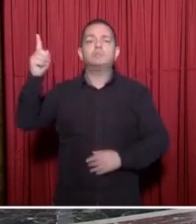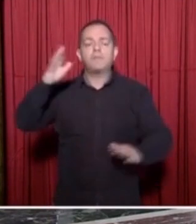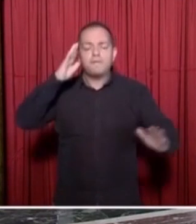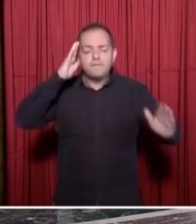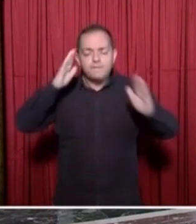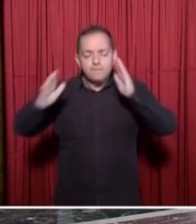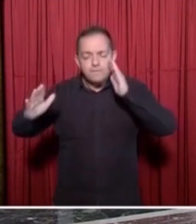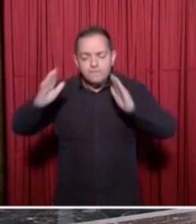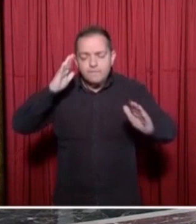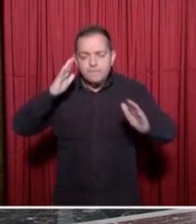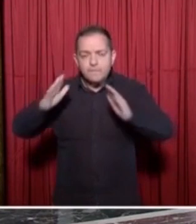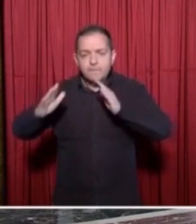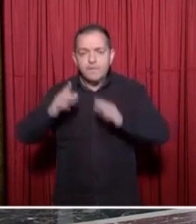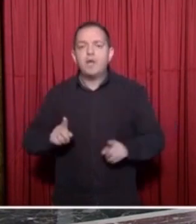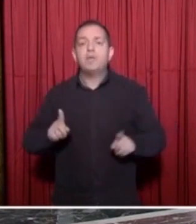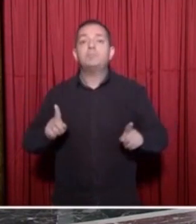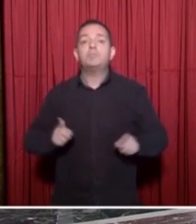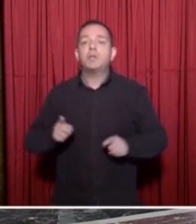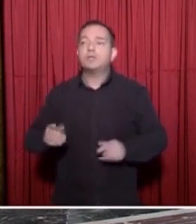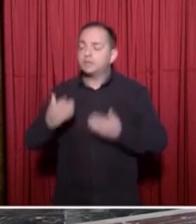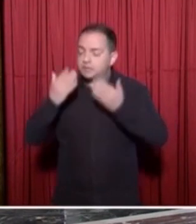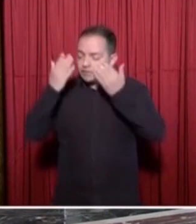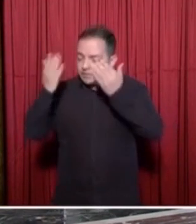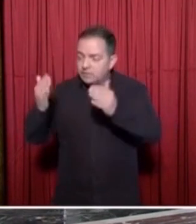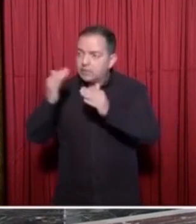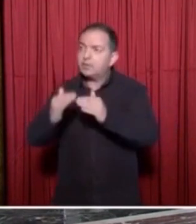Θεό παραθώμεθα.